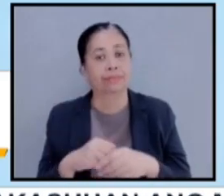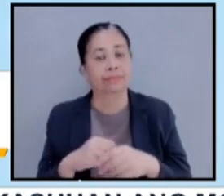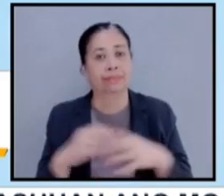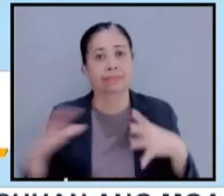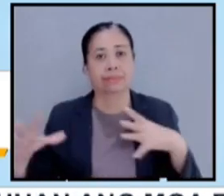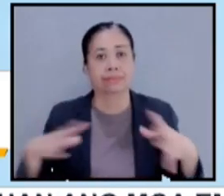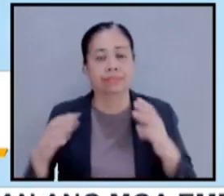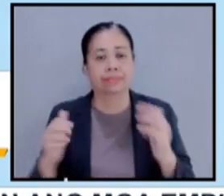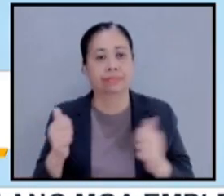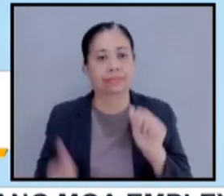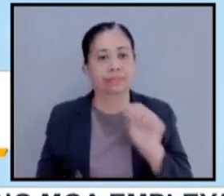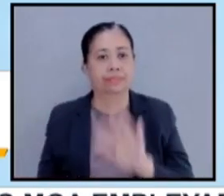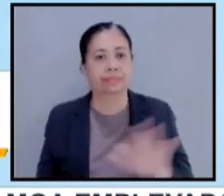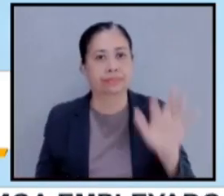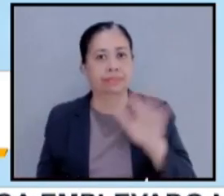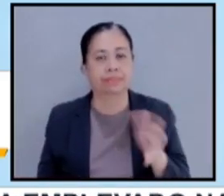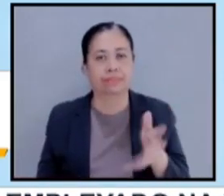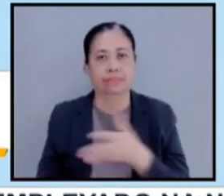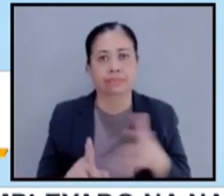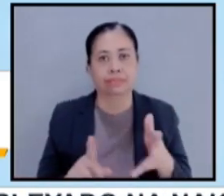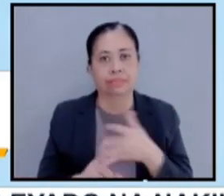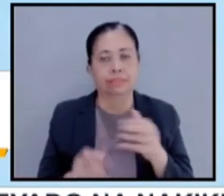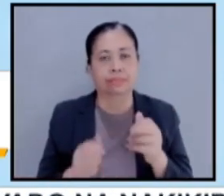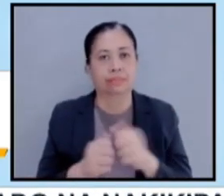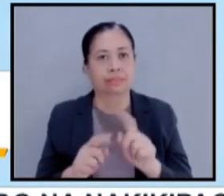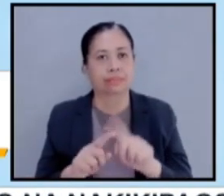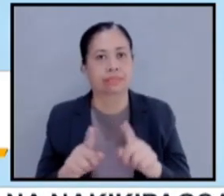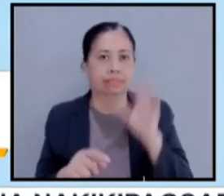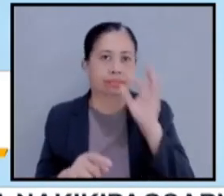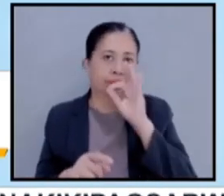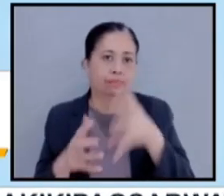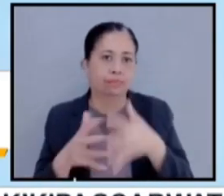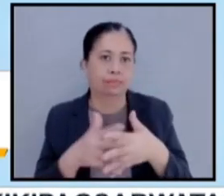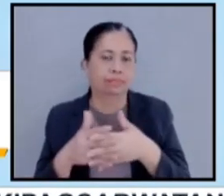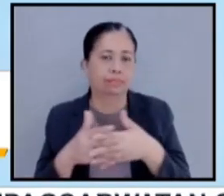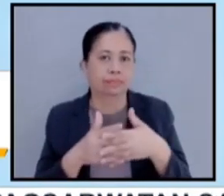Asian Persuasion kasamang ilang Filipino-American stars and producers.